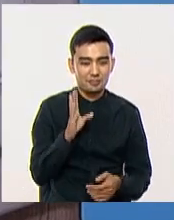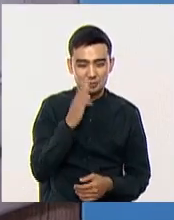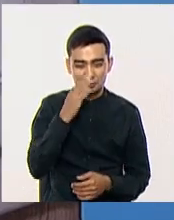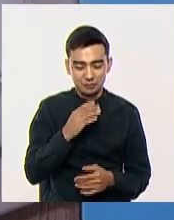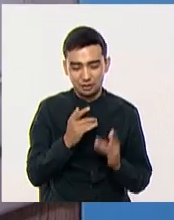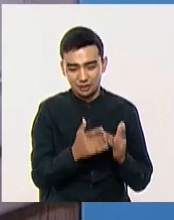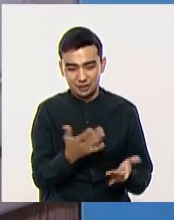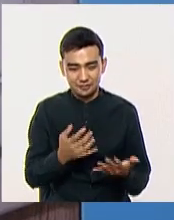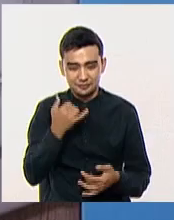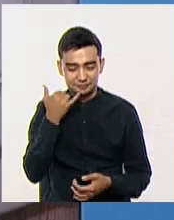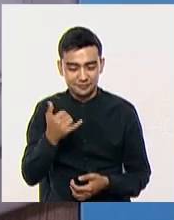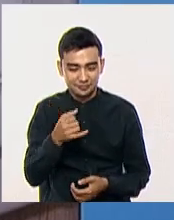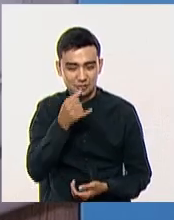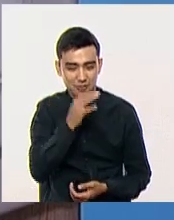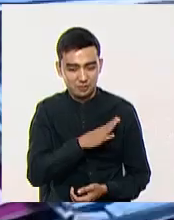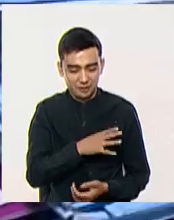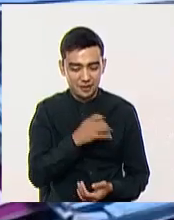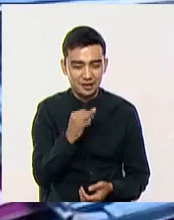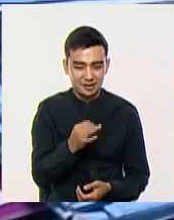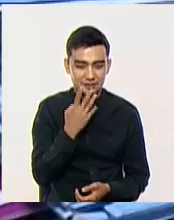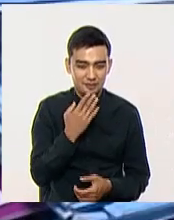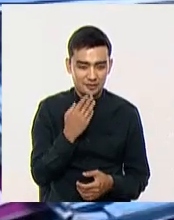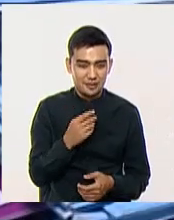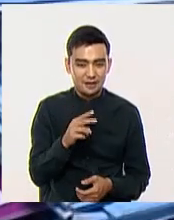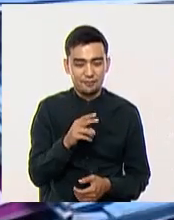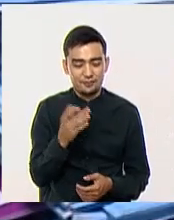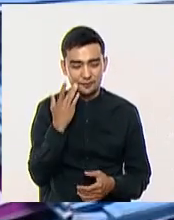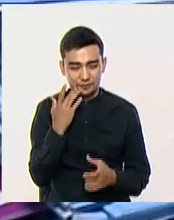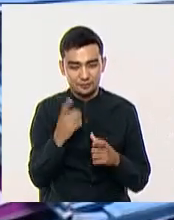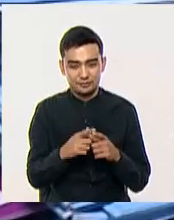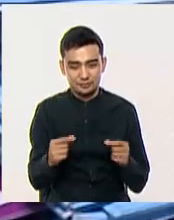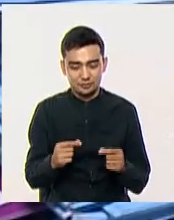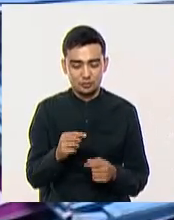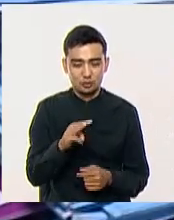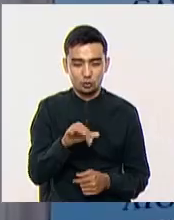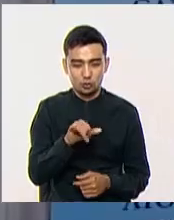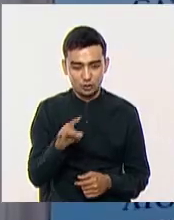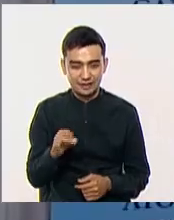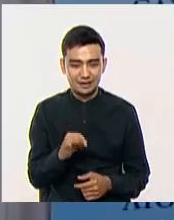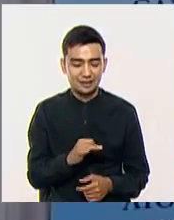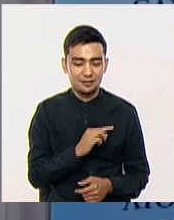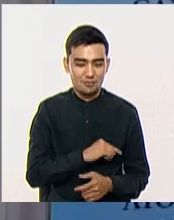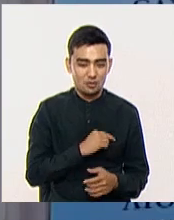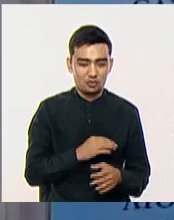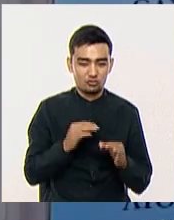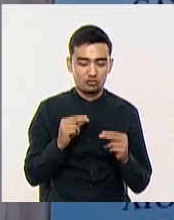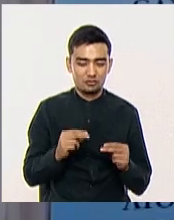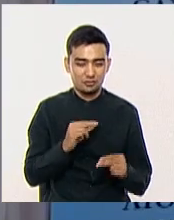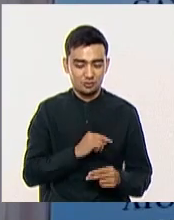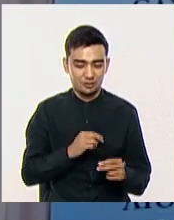родными. Именно поэтому специалисты советуют ехать за рубеж легально и также трудоустраиваться. Если пропадут